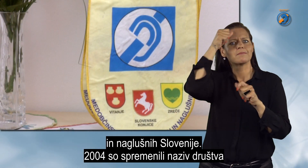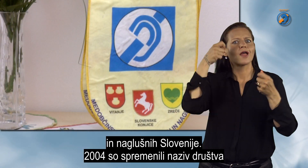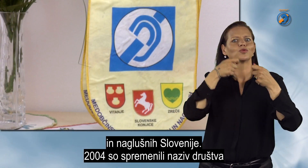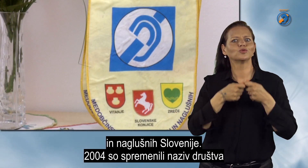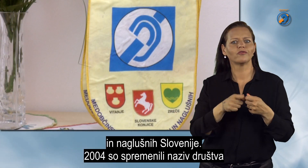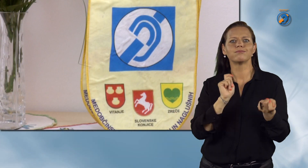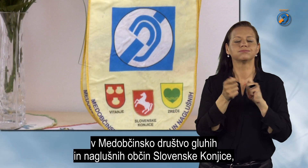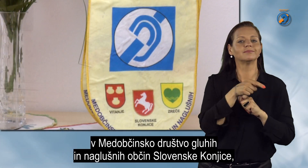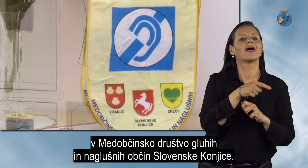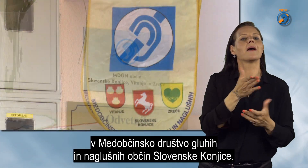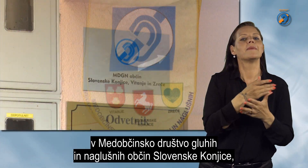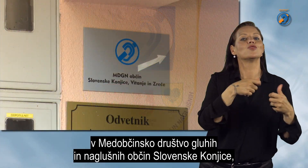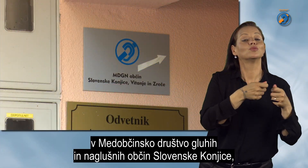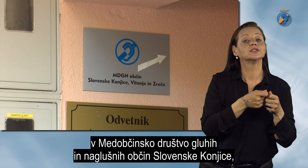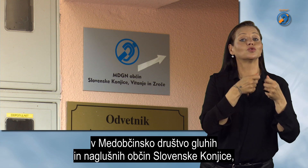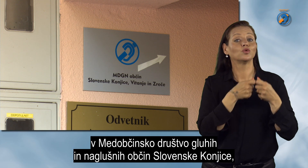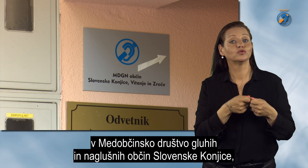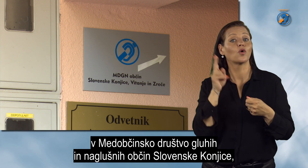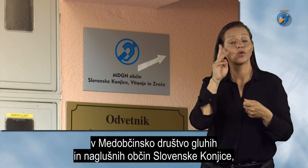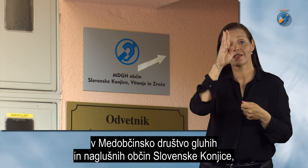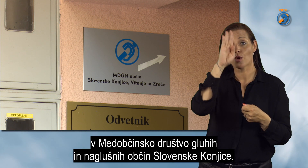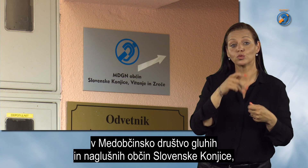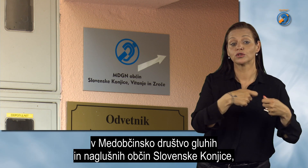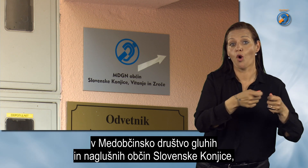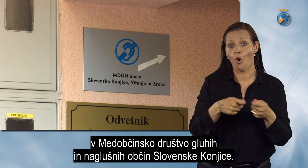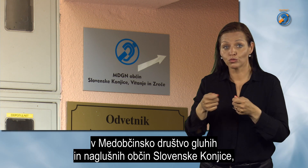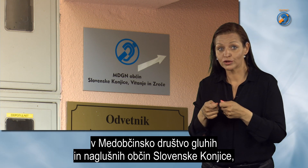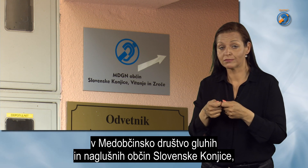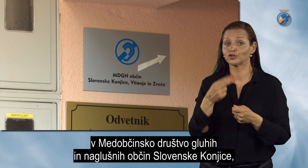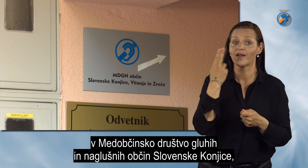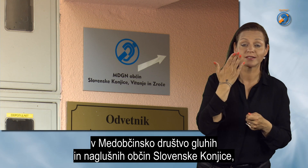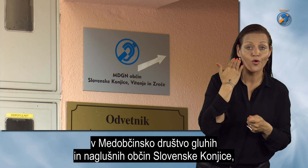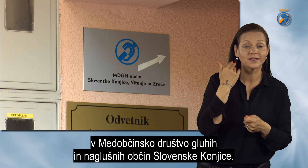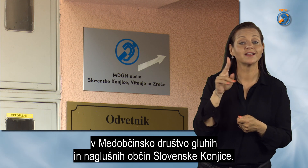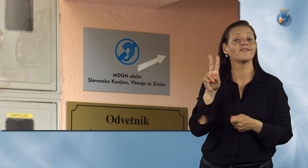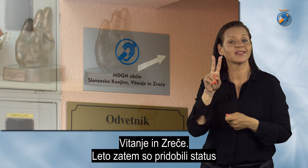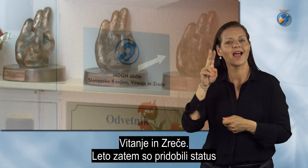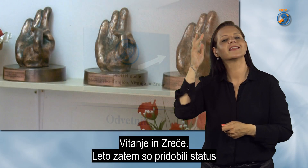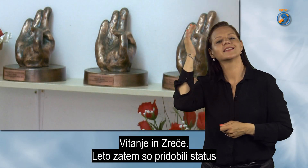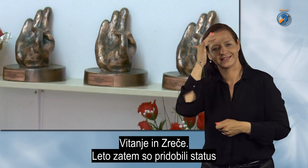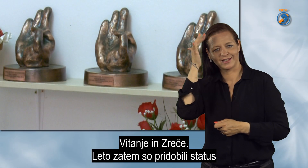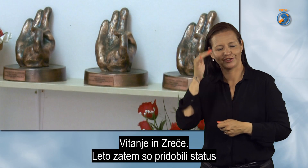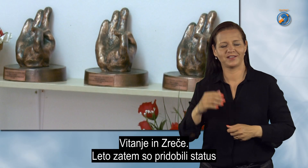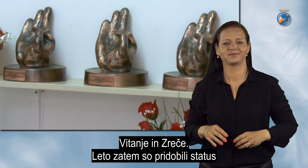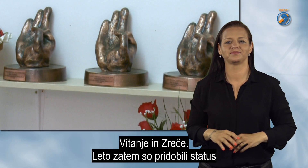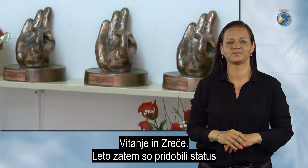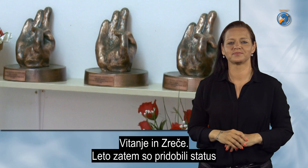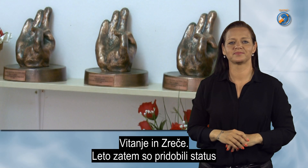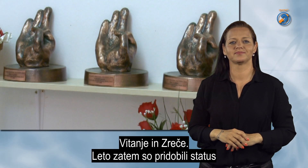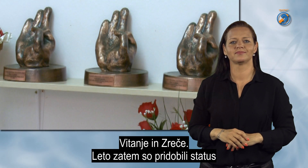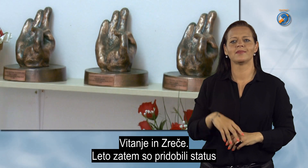spremenili naziv društva v Medobčinsko društvo gluhih in naglušnih občin Slovenske Konjice, Vitanje in